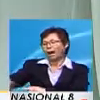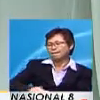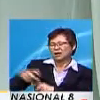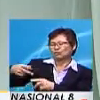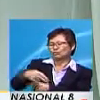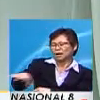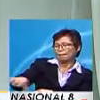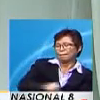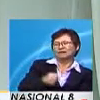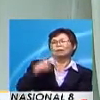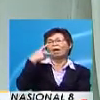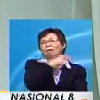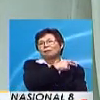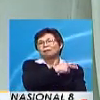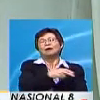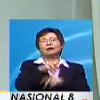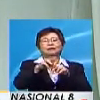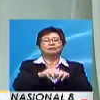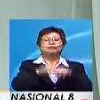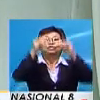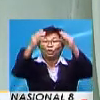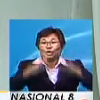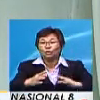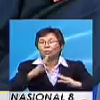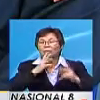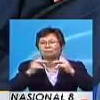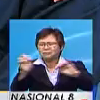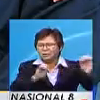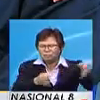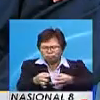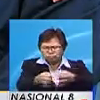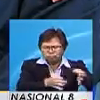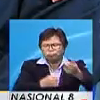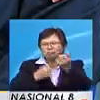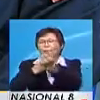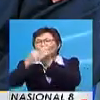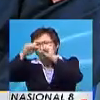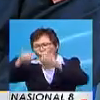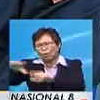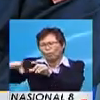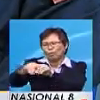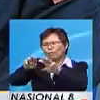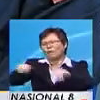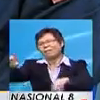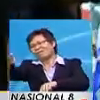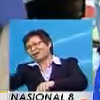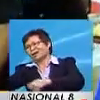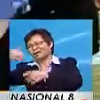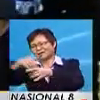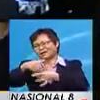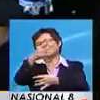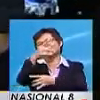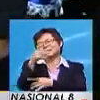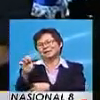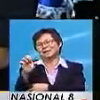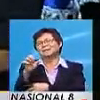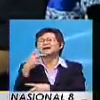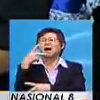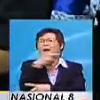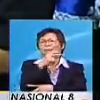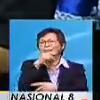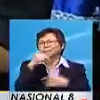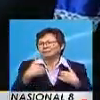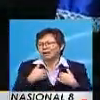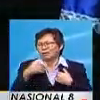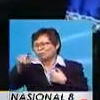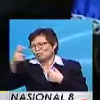laporan guru sekolah berkenaan juga mendapati tiada keterangan sokongan yang boleh membabitkan murid lain dalam kes berkenaan Datuk Abdul